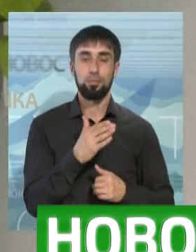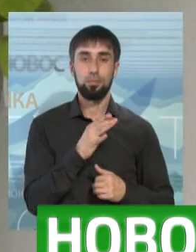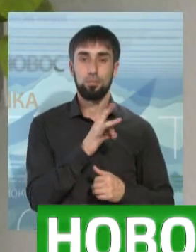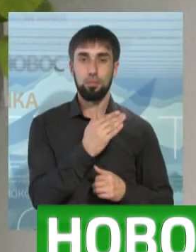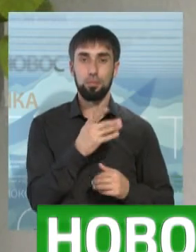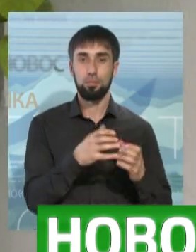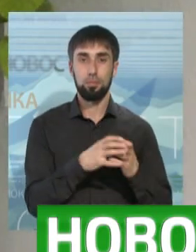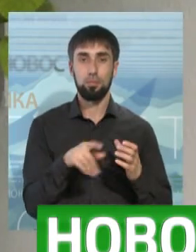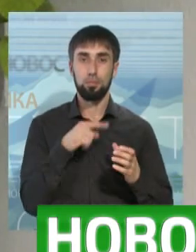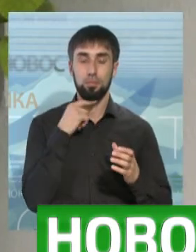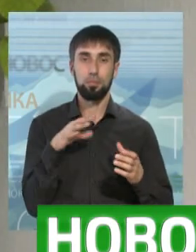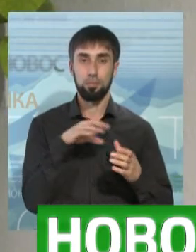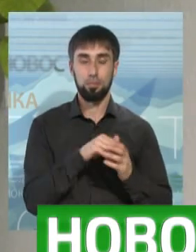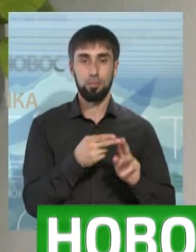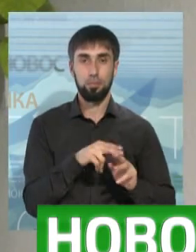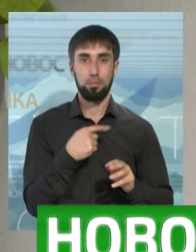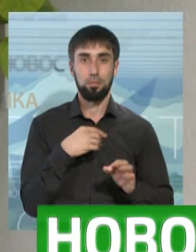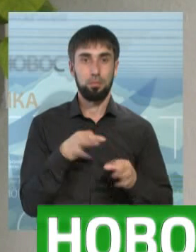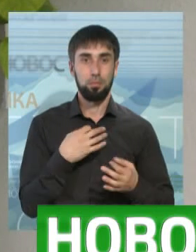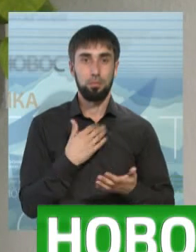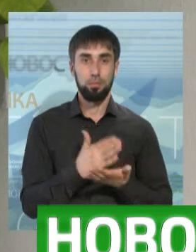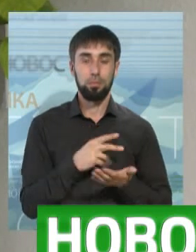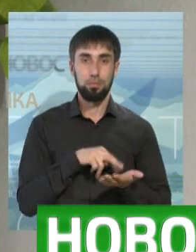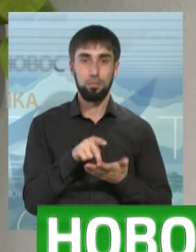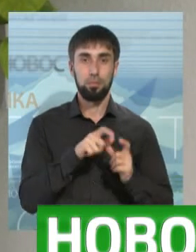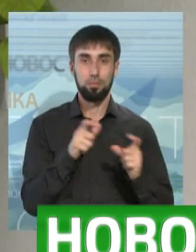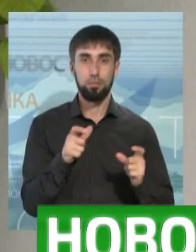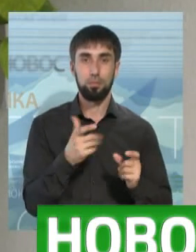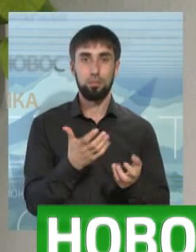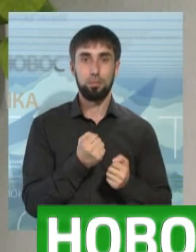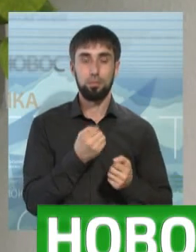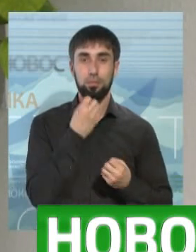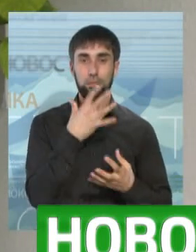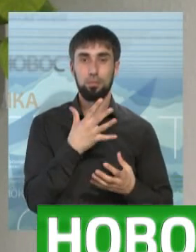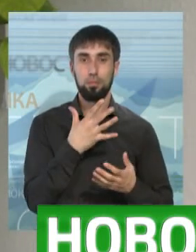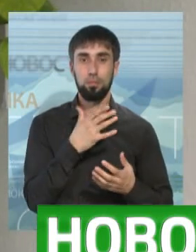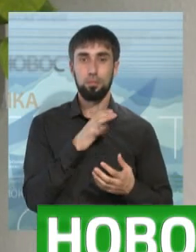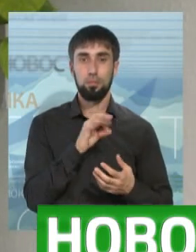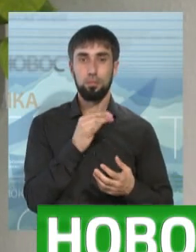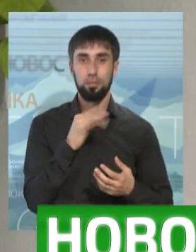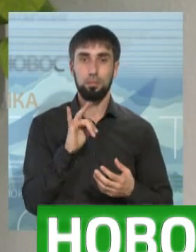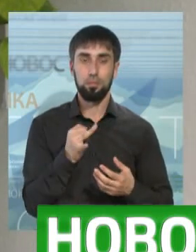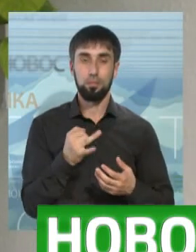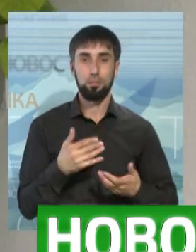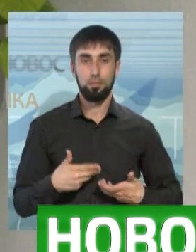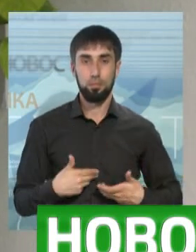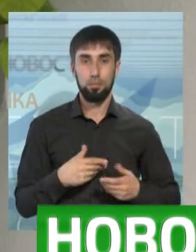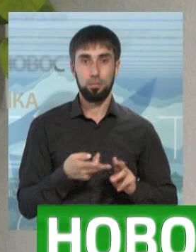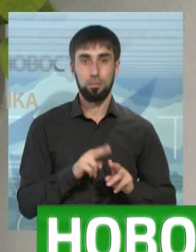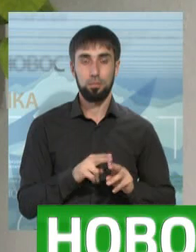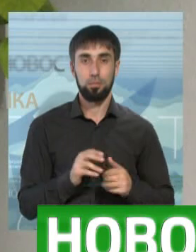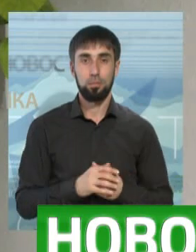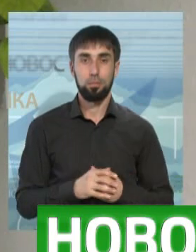это получать, ходить в школу, получать хорошие оценки, дружить с разным народом, ну,